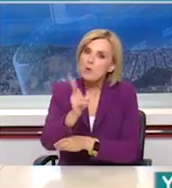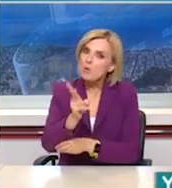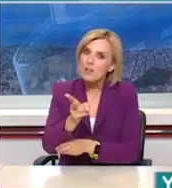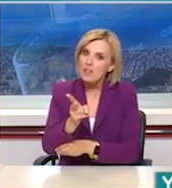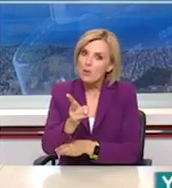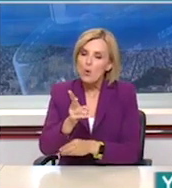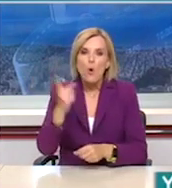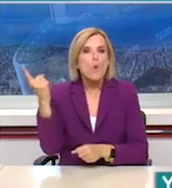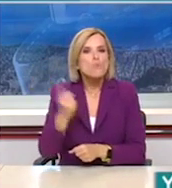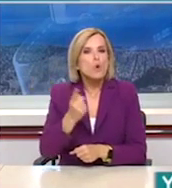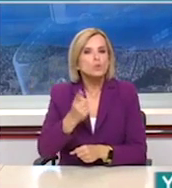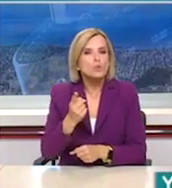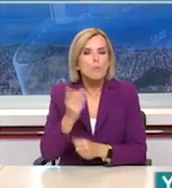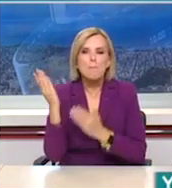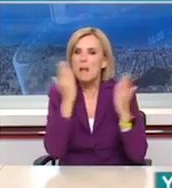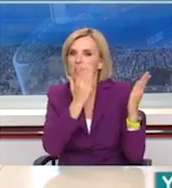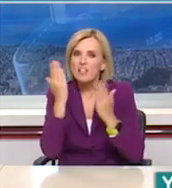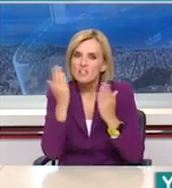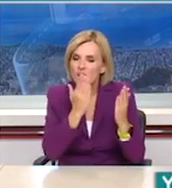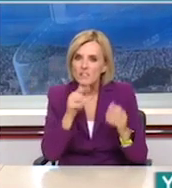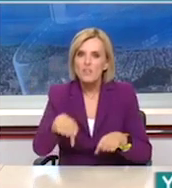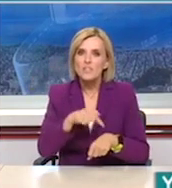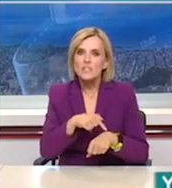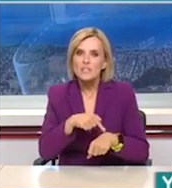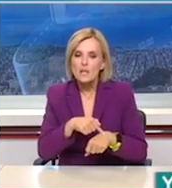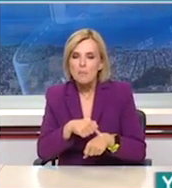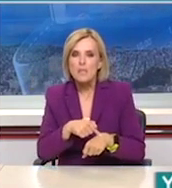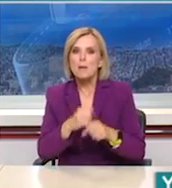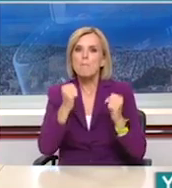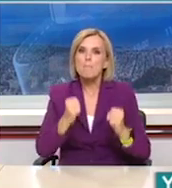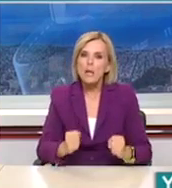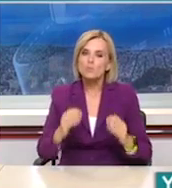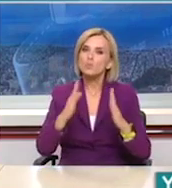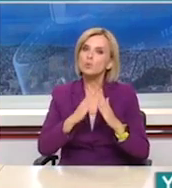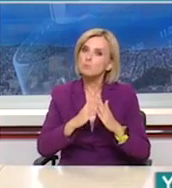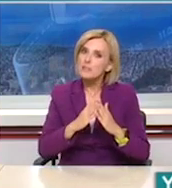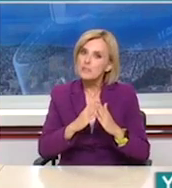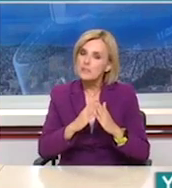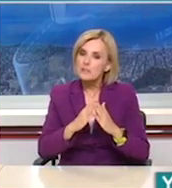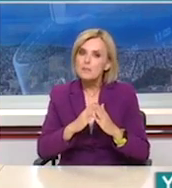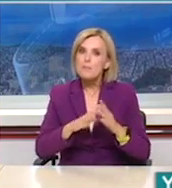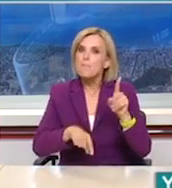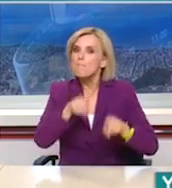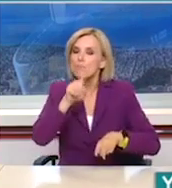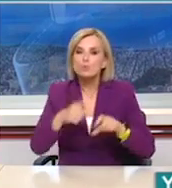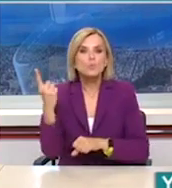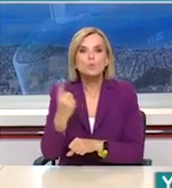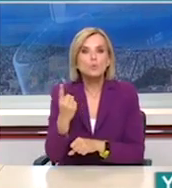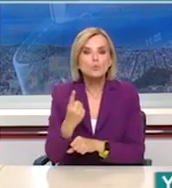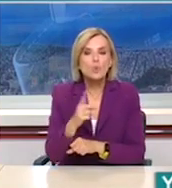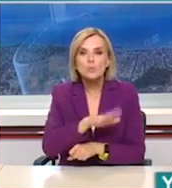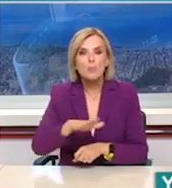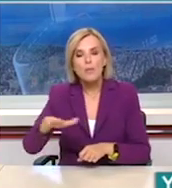ποσοστό των μαθητών γυμνασίων και ηλικίων που δεν έχει επιστρέψει στα θρανία παρά την επαναλειτουργία τους? Ναι,